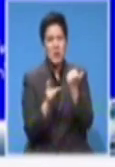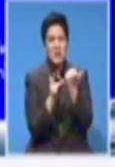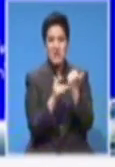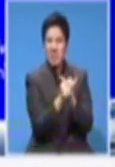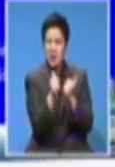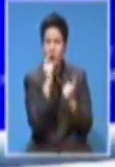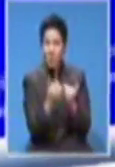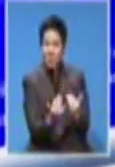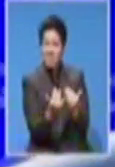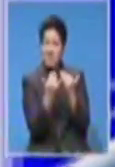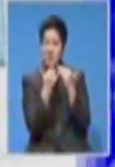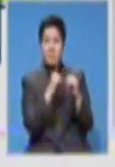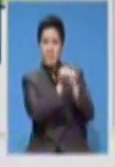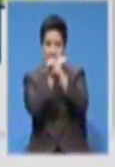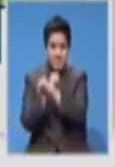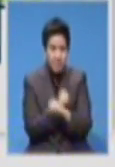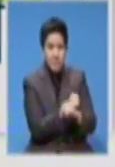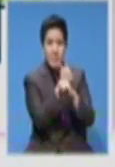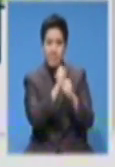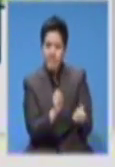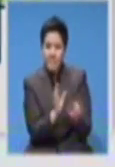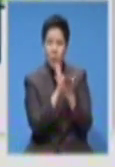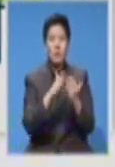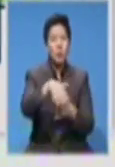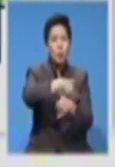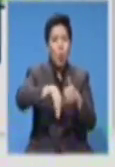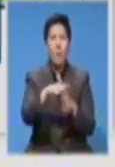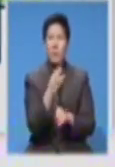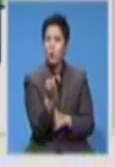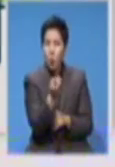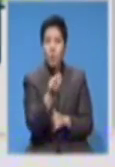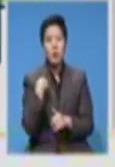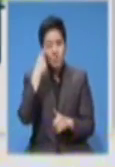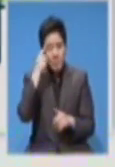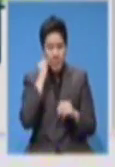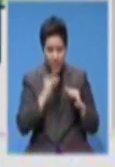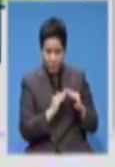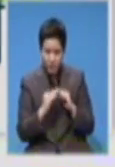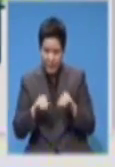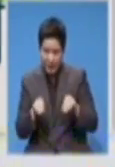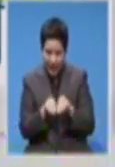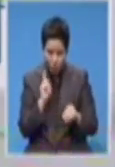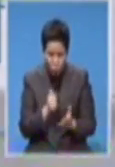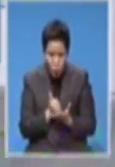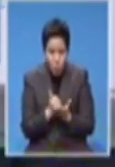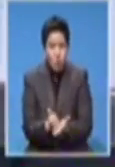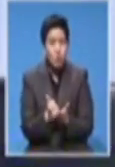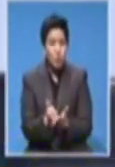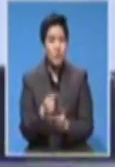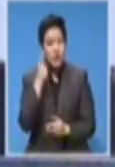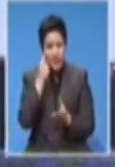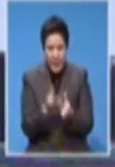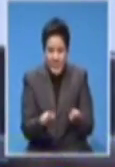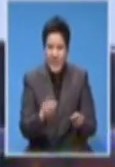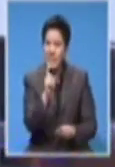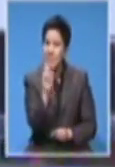ดสิ่งที่เป็นผลเสียต่อสิ่งแวดล้อมนะครับแล้วก็ดูแลเยียวยาประชาชนที่อยู่ในพื้นที่ใกล้เคียงไม่ทำให้ดินให้น้